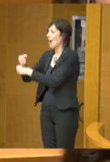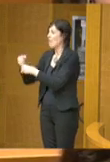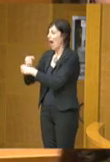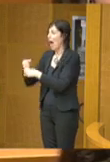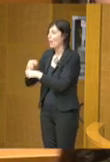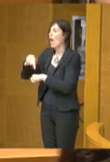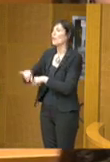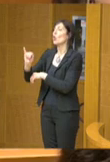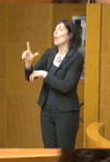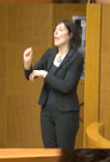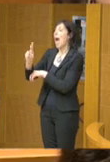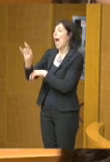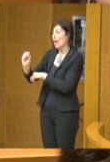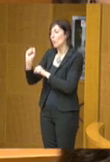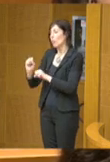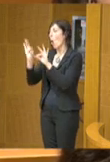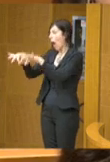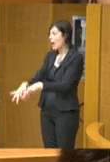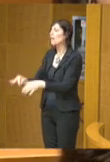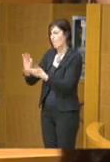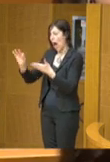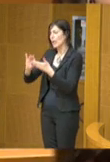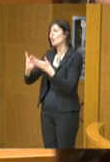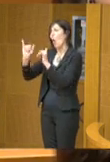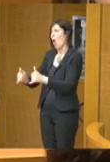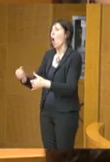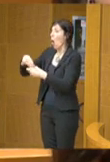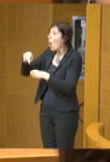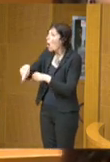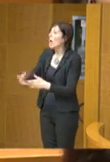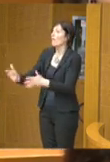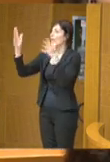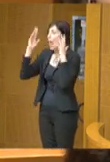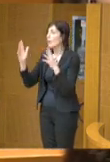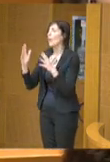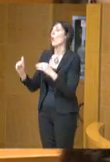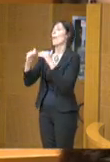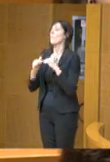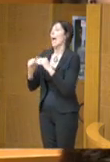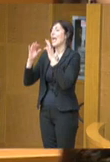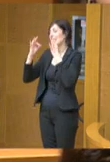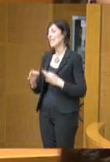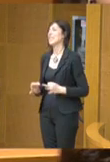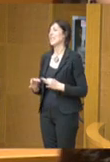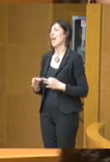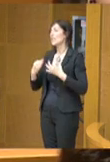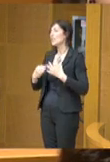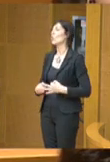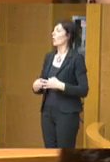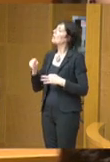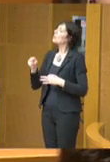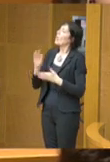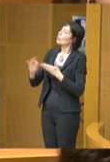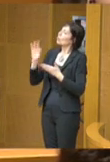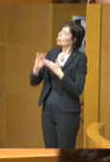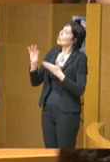Ilaria può raggiungere la sua scuola inclusiva in pari sicurezza e dignità, scuola che ha contagiato con buona prassi